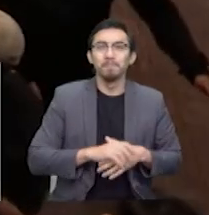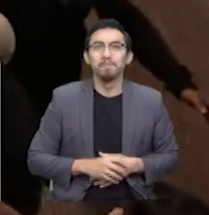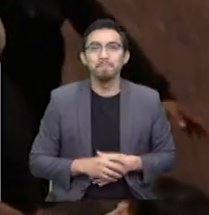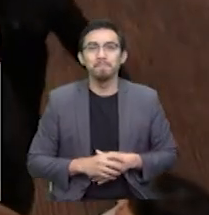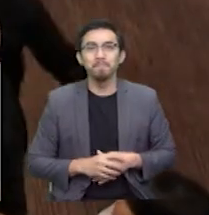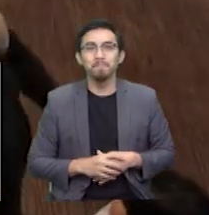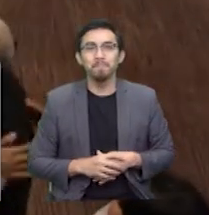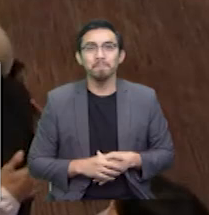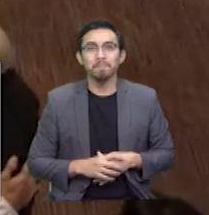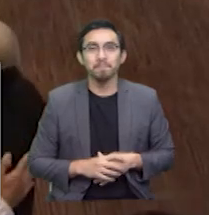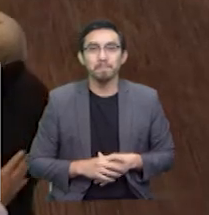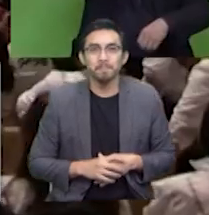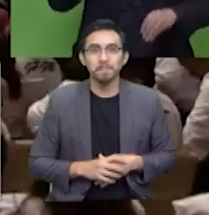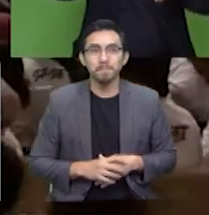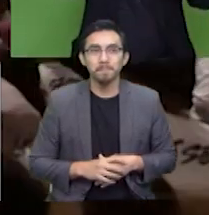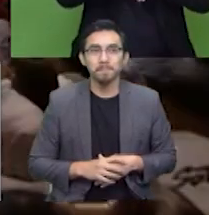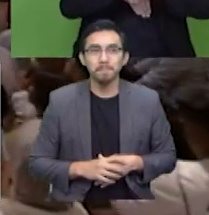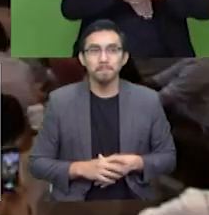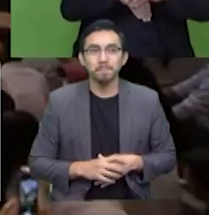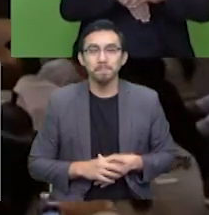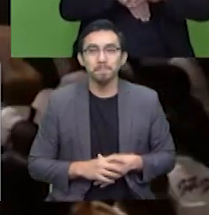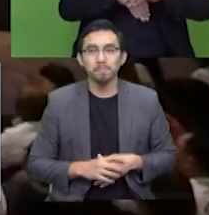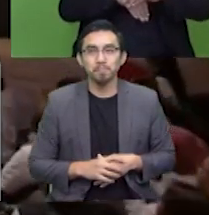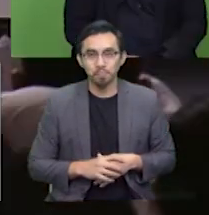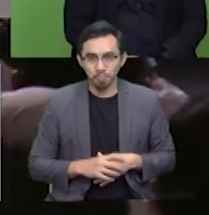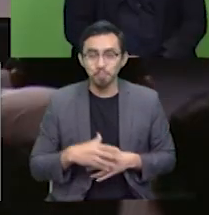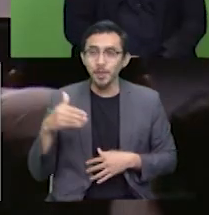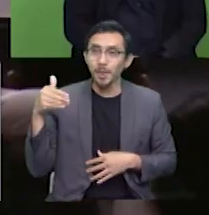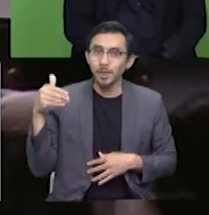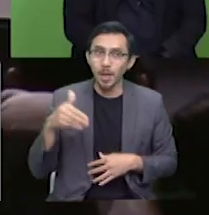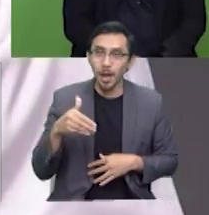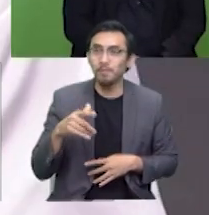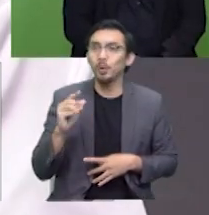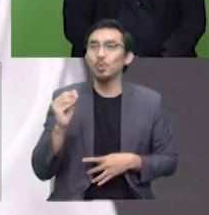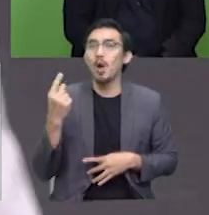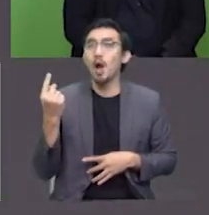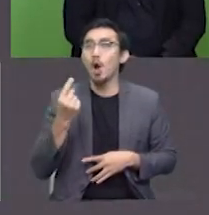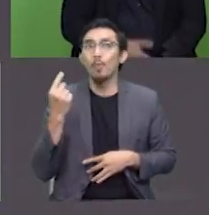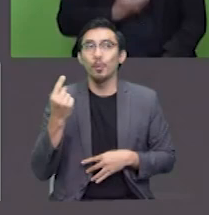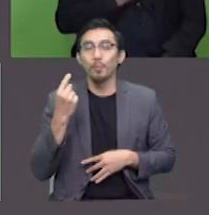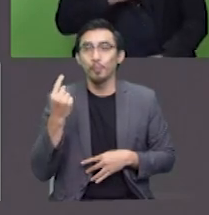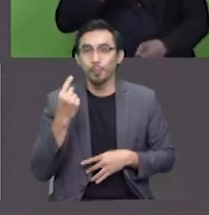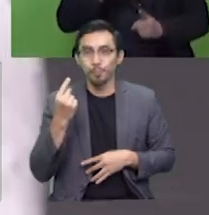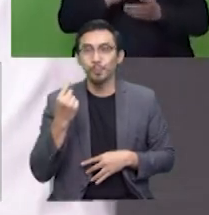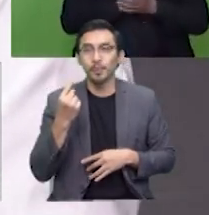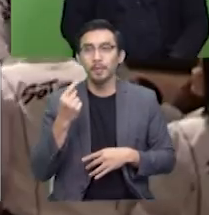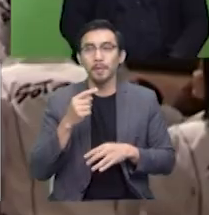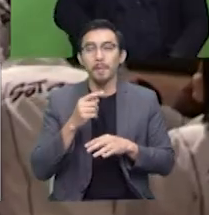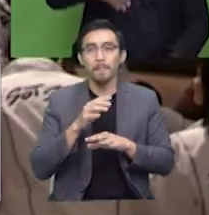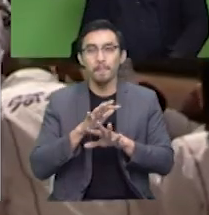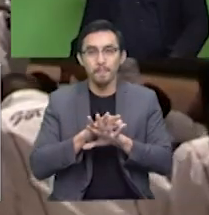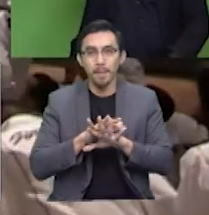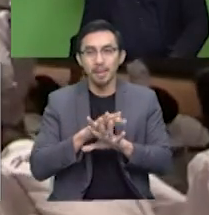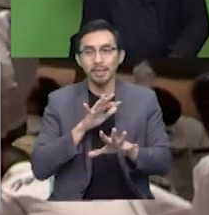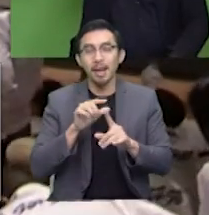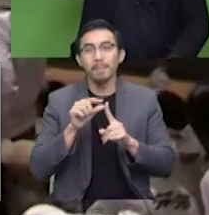Ganjar Mahfud. Turut hadir dalam acara para ketua umum partai pendukung, diantaranya Ketua Umum Perindo, Haritanu Sudibyo,